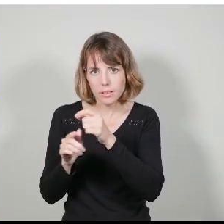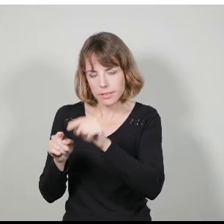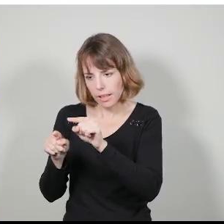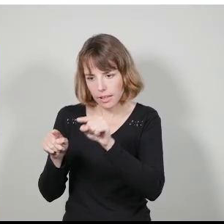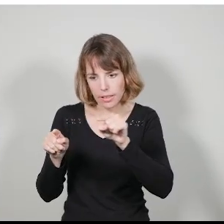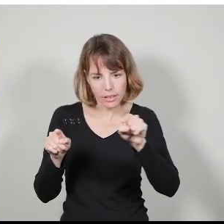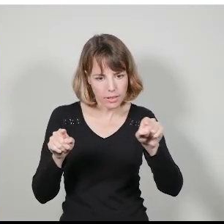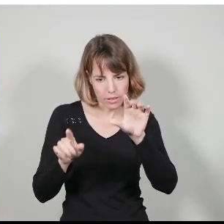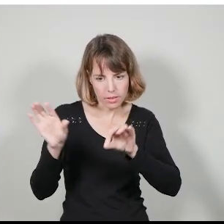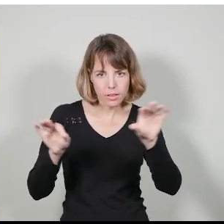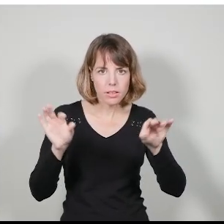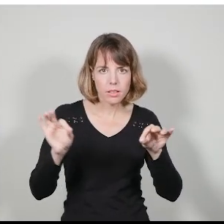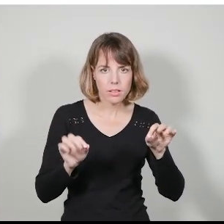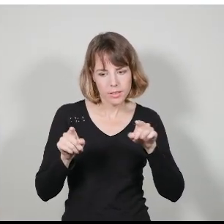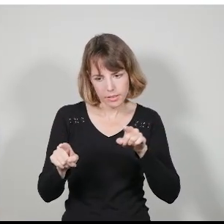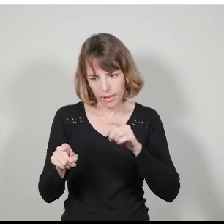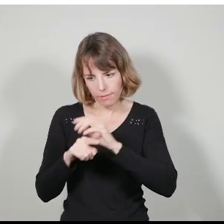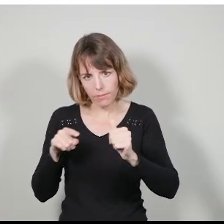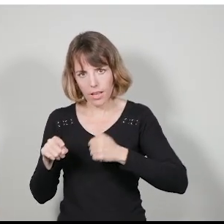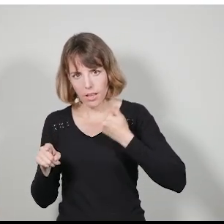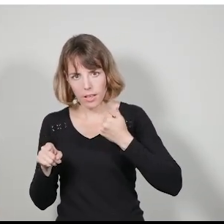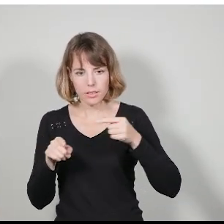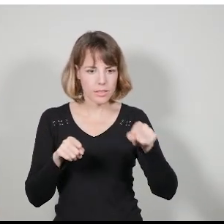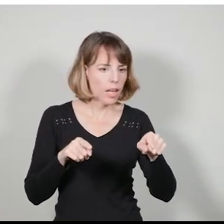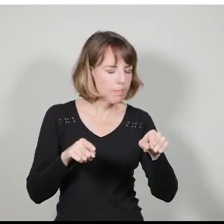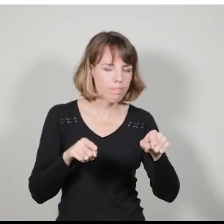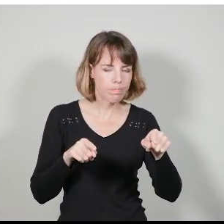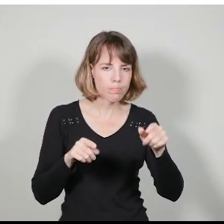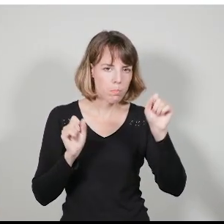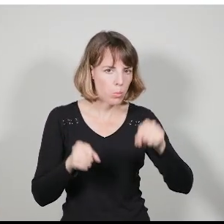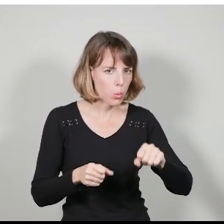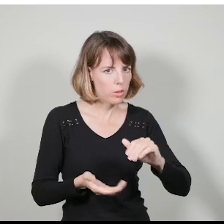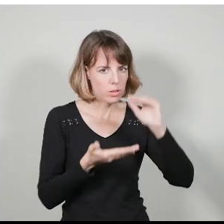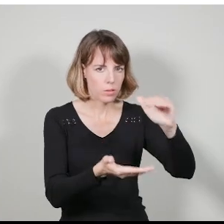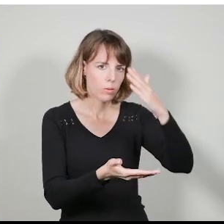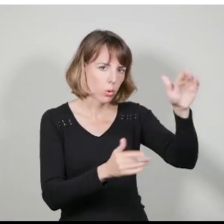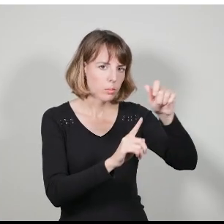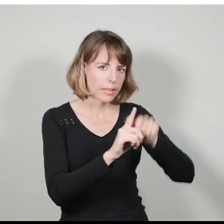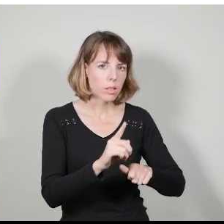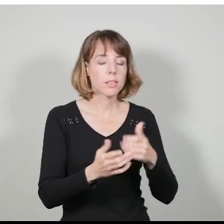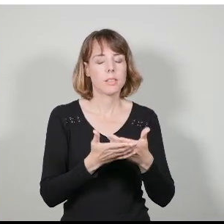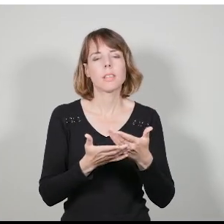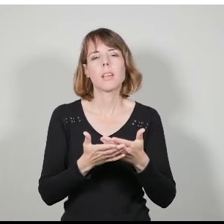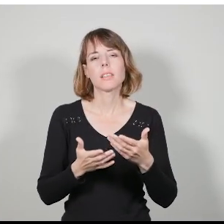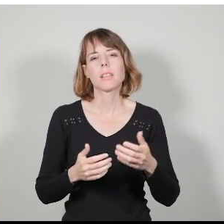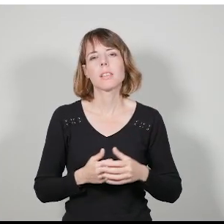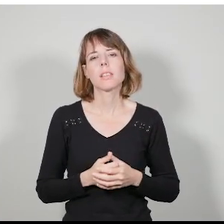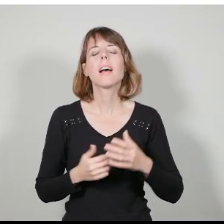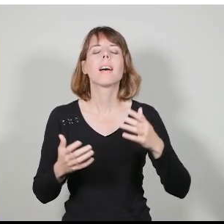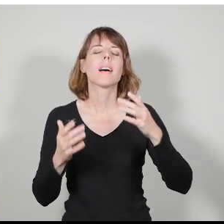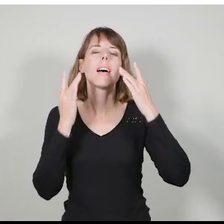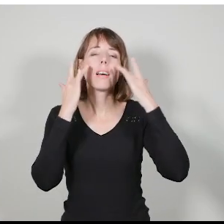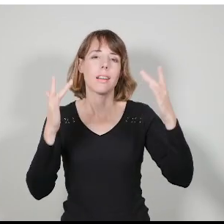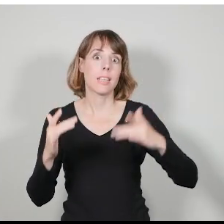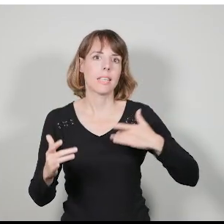parmi ces tâches, lesquelles il veut faire, lesquelles il ne veut pas faire, lesquelles il peut faire et lesquelles il ne peut pas faire. Ce qui est intéressant dans cette expérience, c'est que ça part du besoin